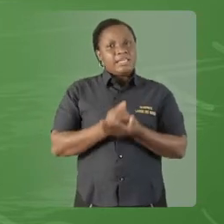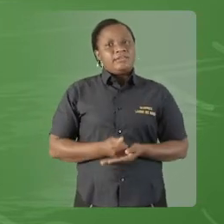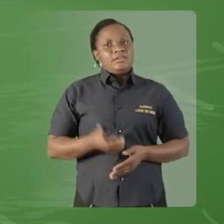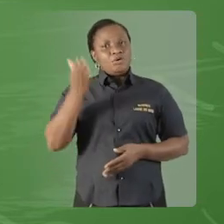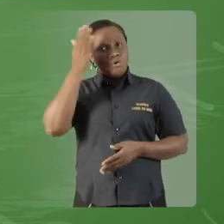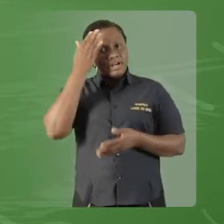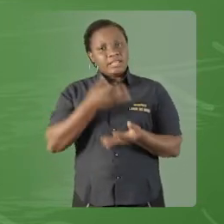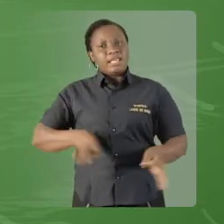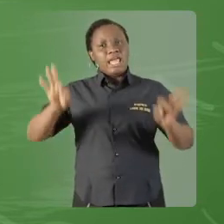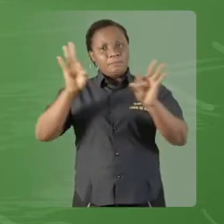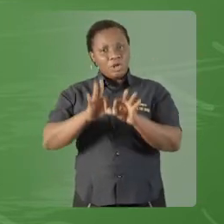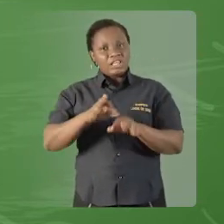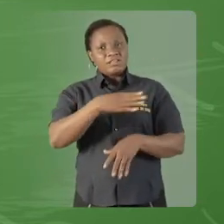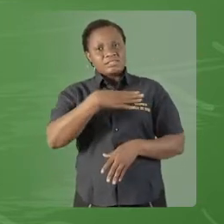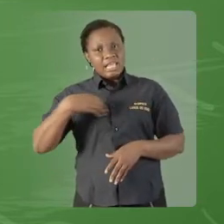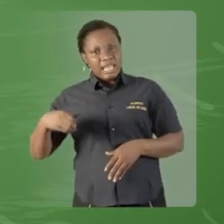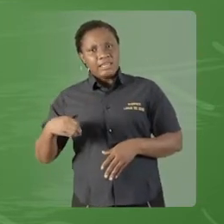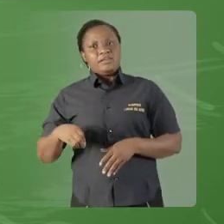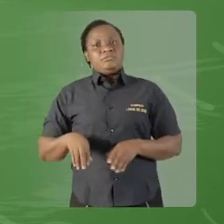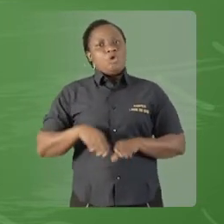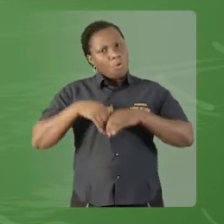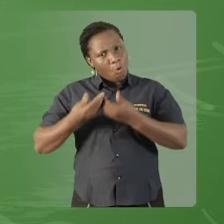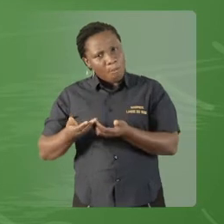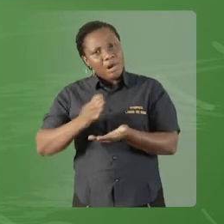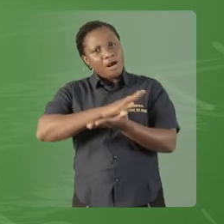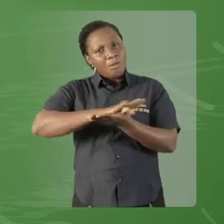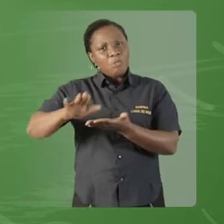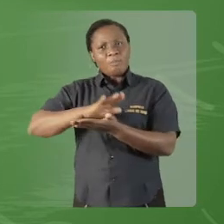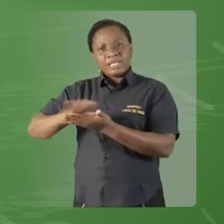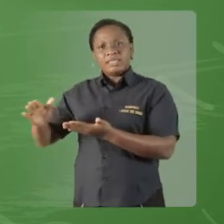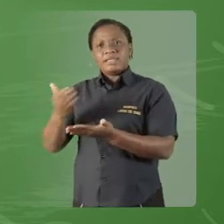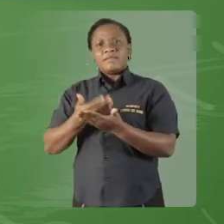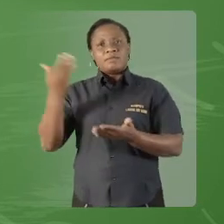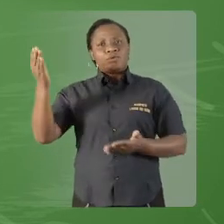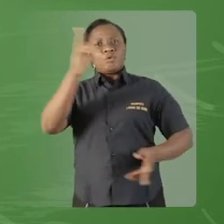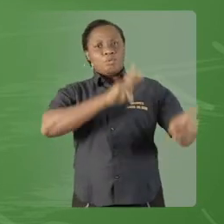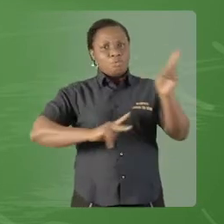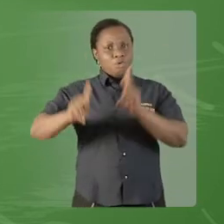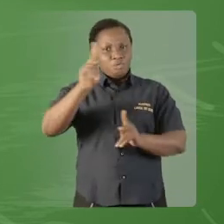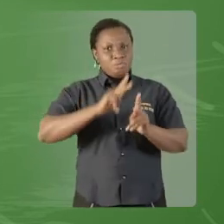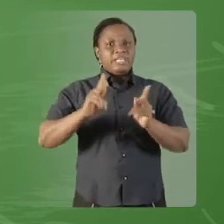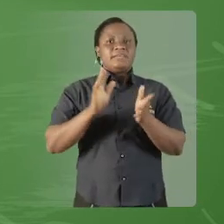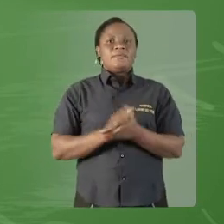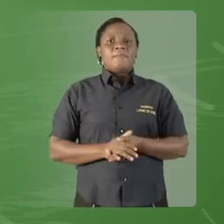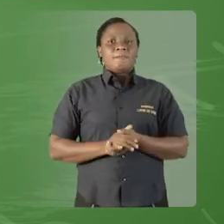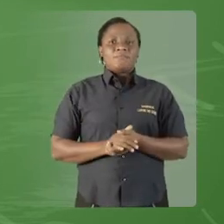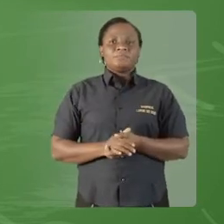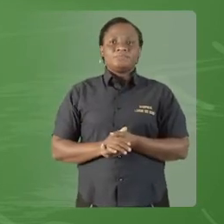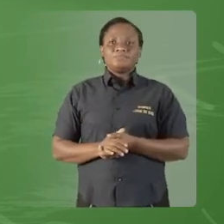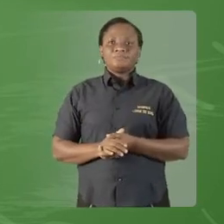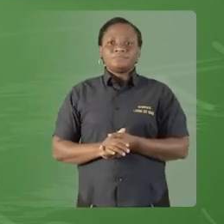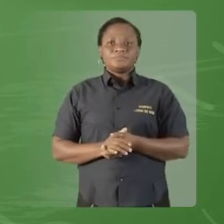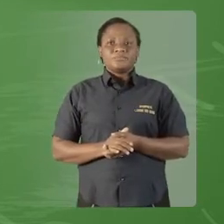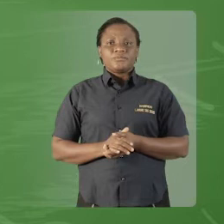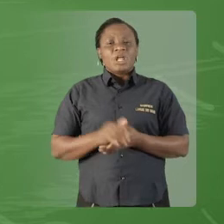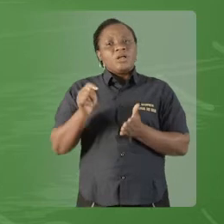biens publics de l'école, à comprendre leur importance et à les entretenir. Dans